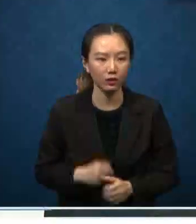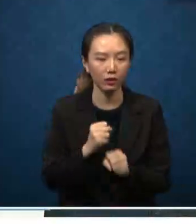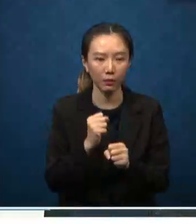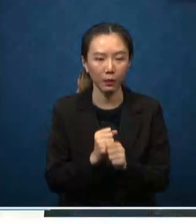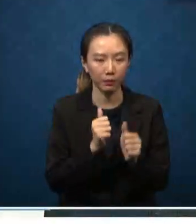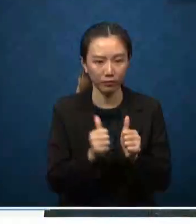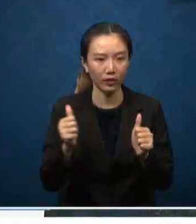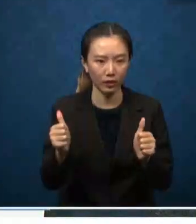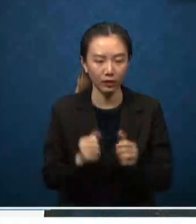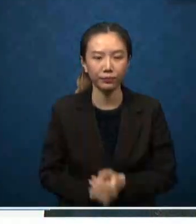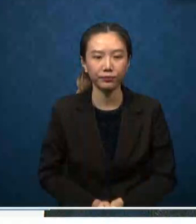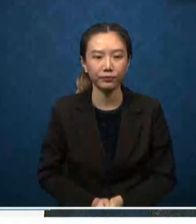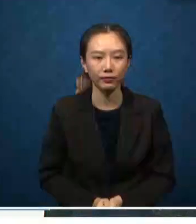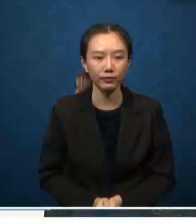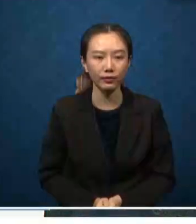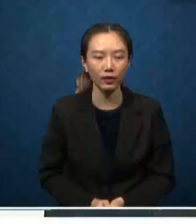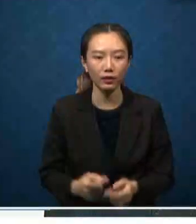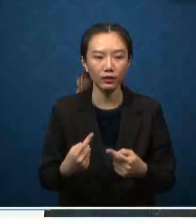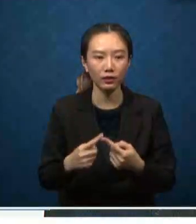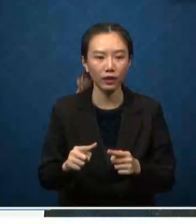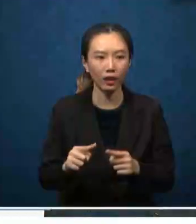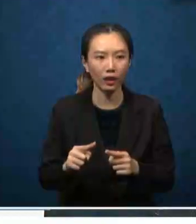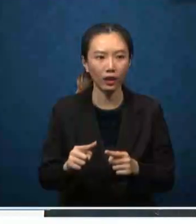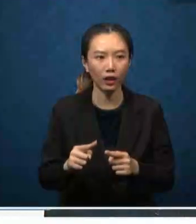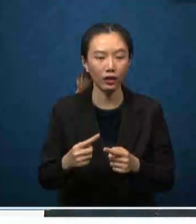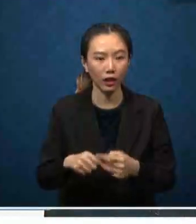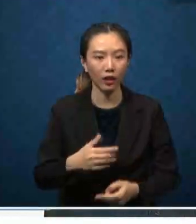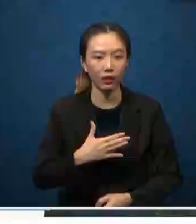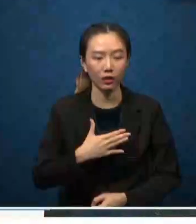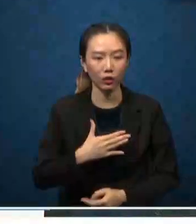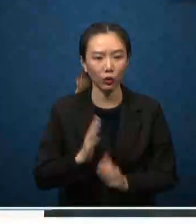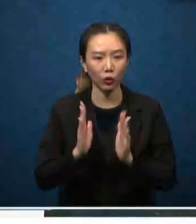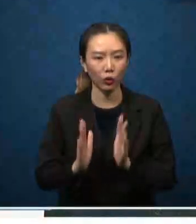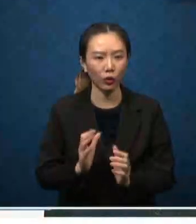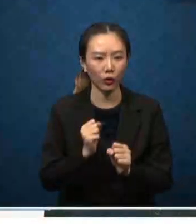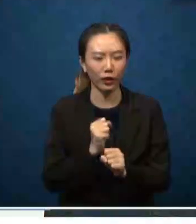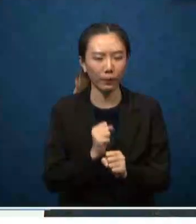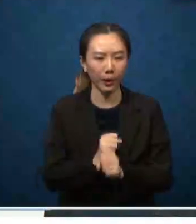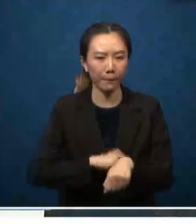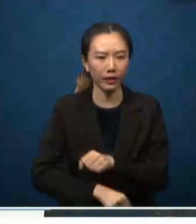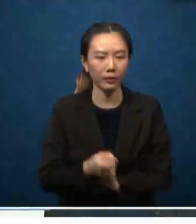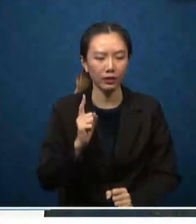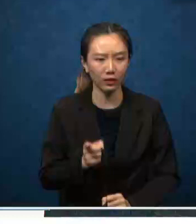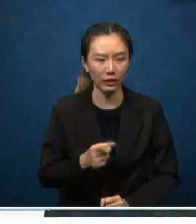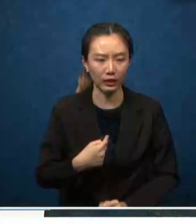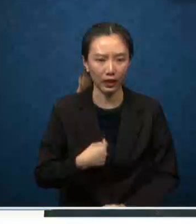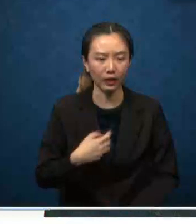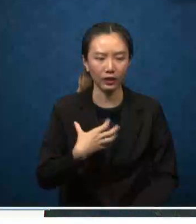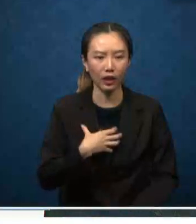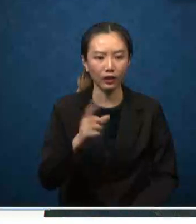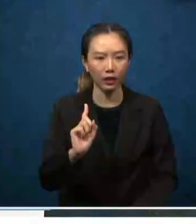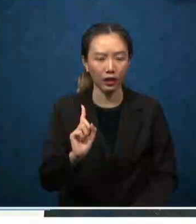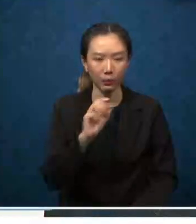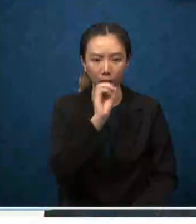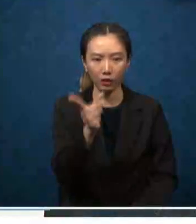รแต่ส่วนหนึ่งในฐานะที่เป็นผู้ปฏิบัติเนี่ยก็อยากจะตั้งข้อสังเกต